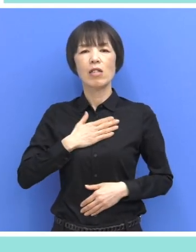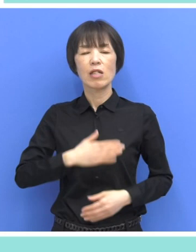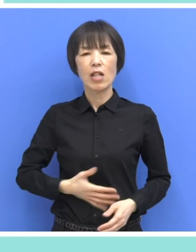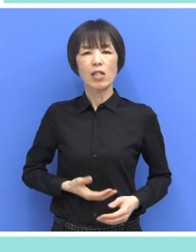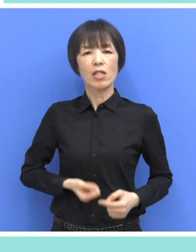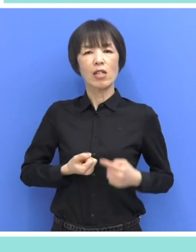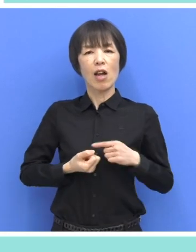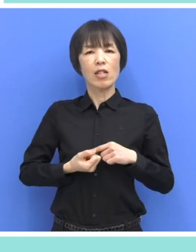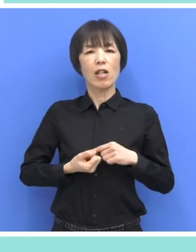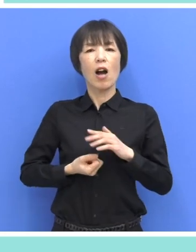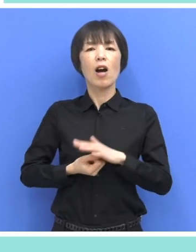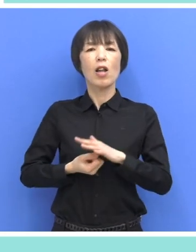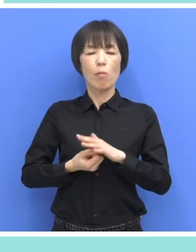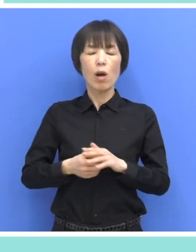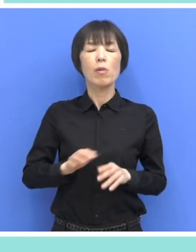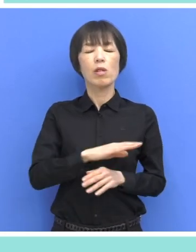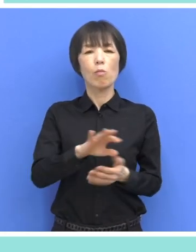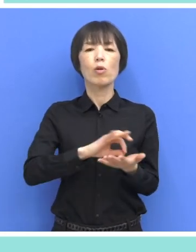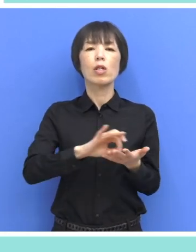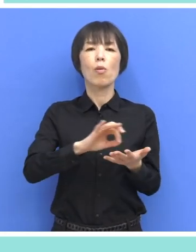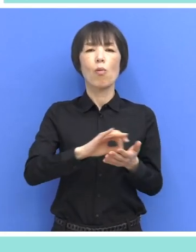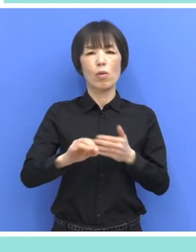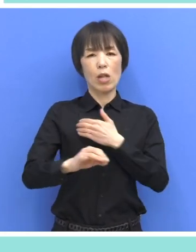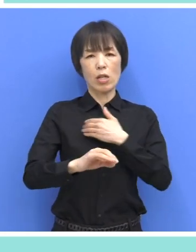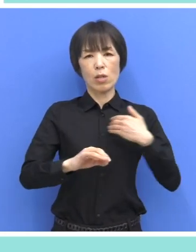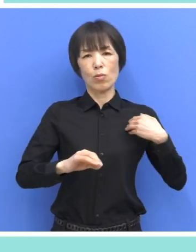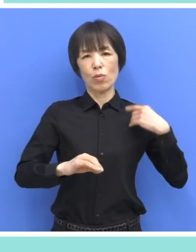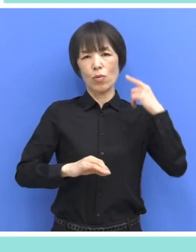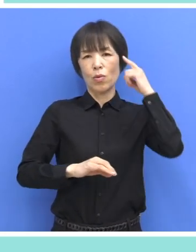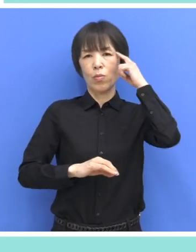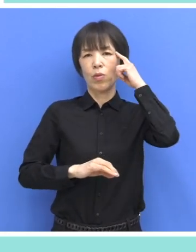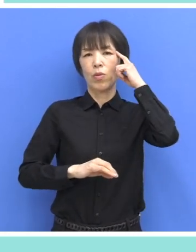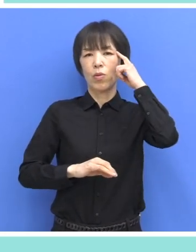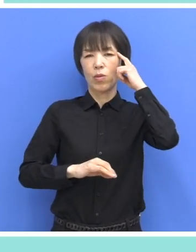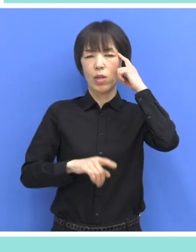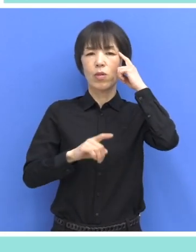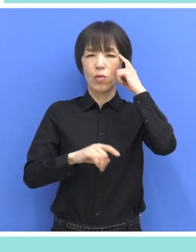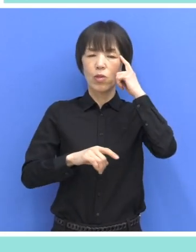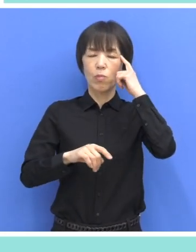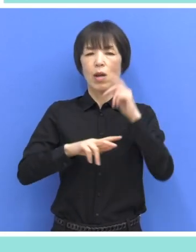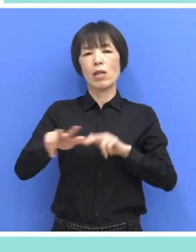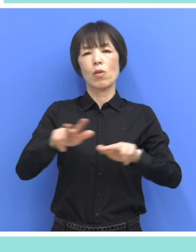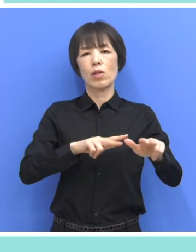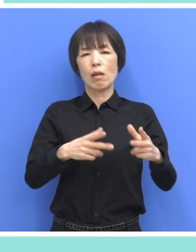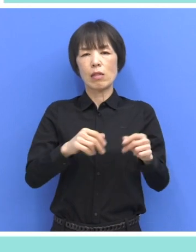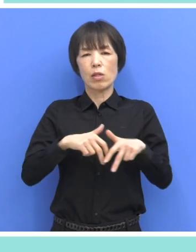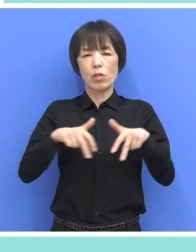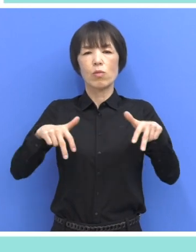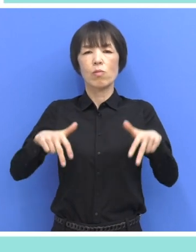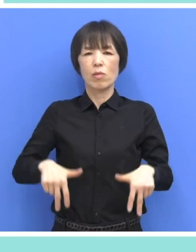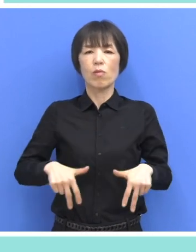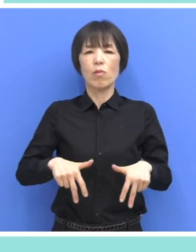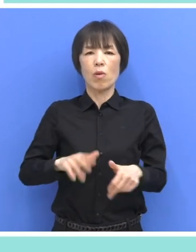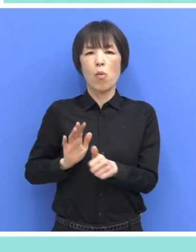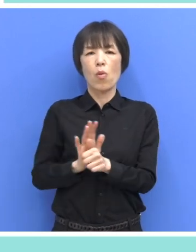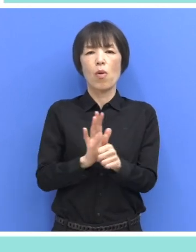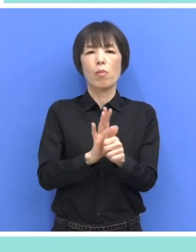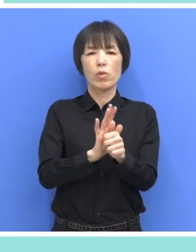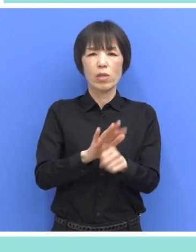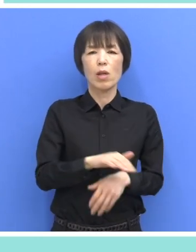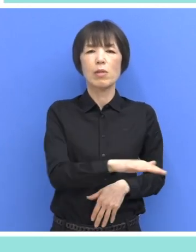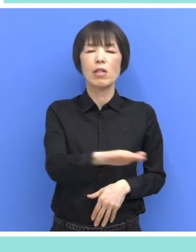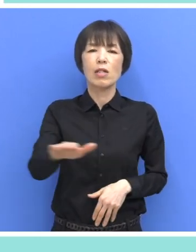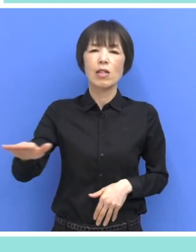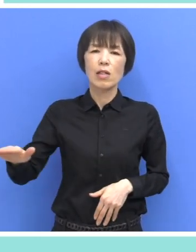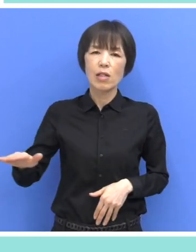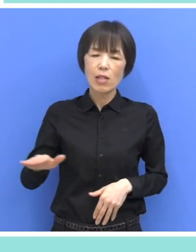信頼性があれば使ってもらえると思うんです。で、こういった仕組みをですね行政がしっかりフォローアップしてみんなで